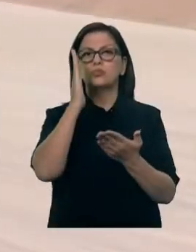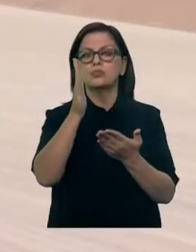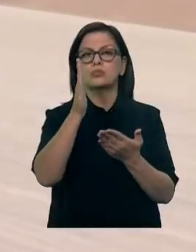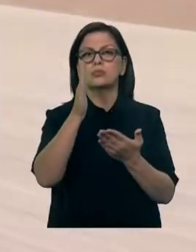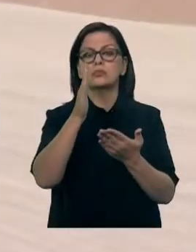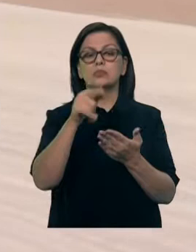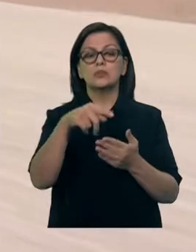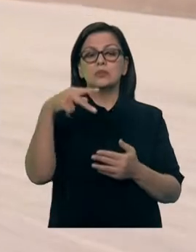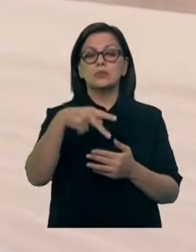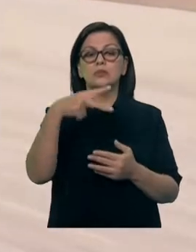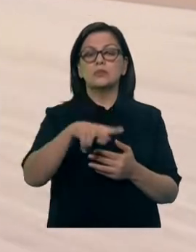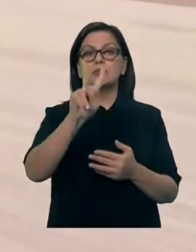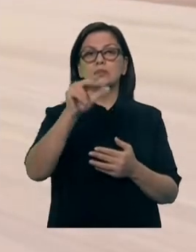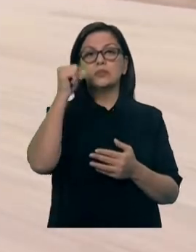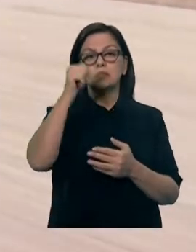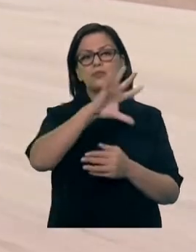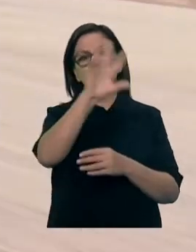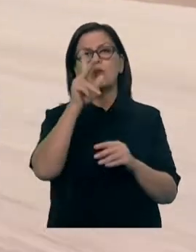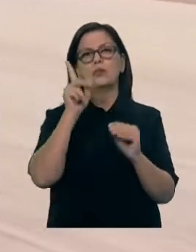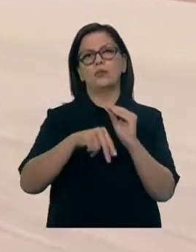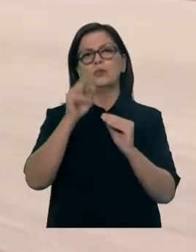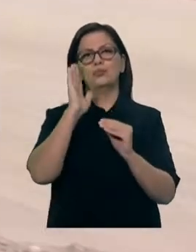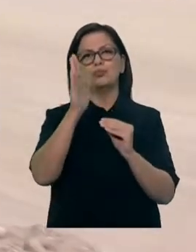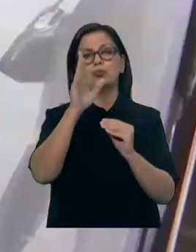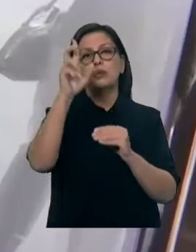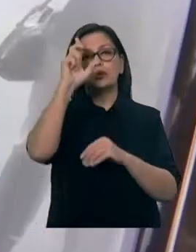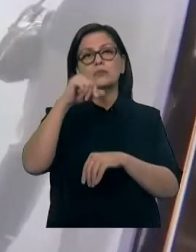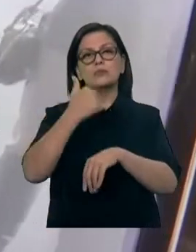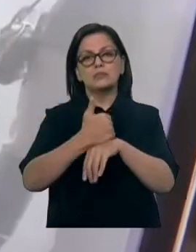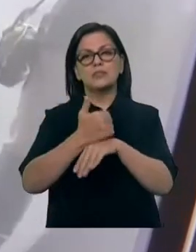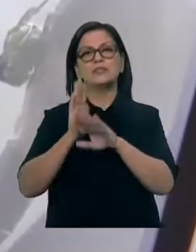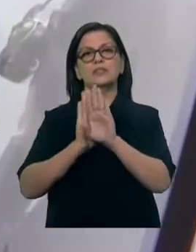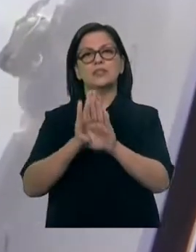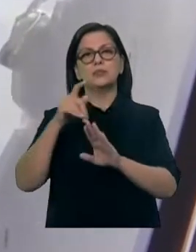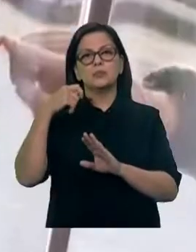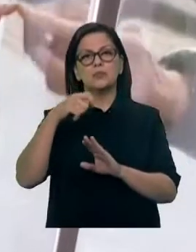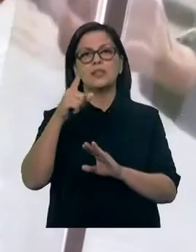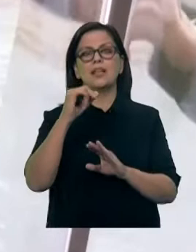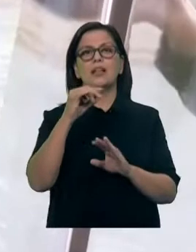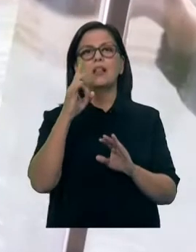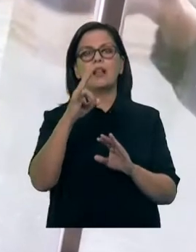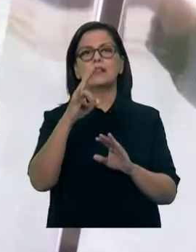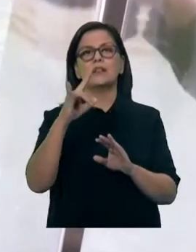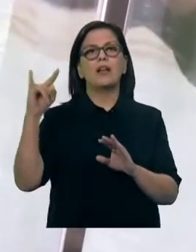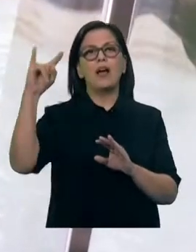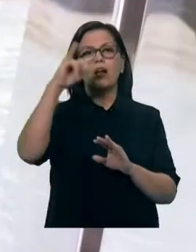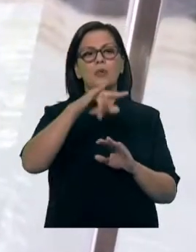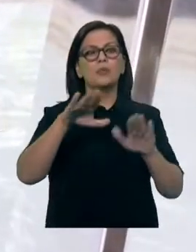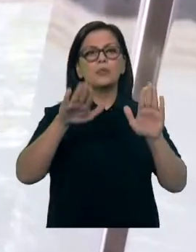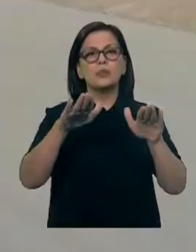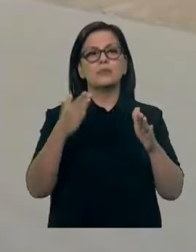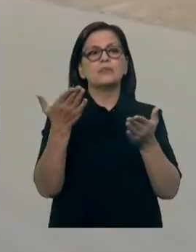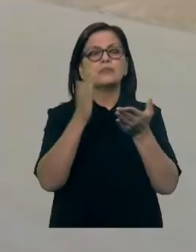İşlərin 2022-ci ildə tamamlanması planlaşdırılır. Dövlət başçısı və Birinci xanım Zəngilan Beynəlxalq Havalimanının tikintisi ilə